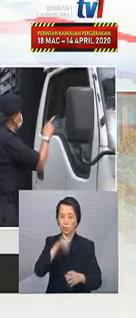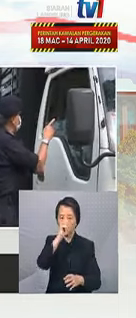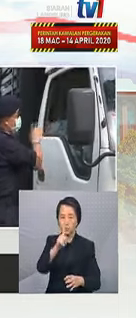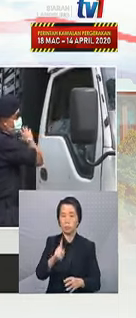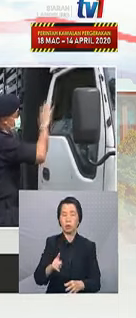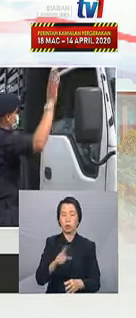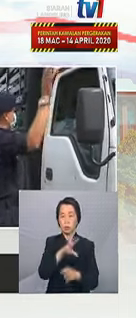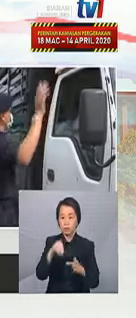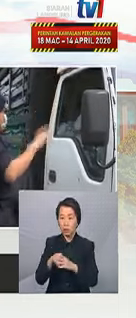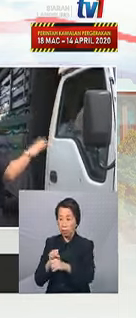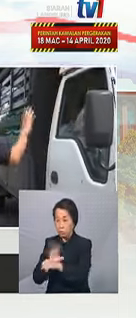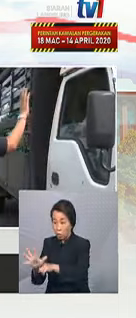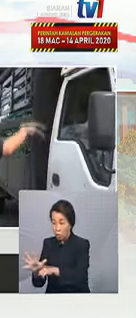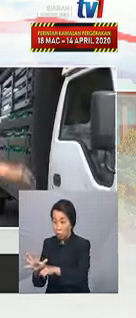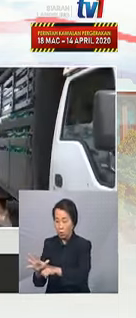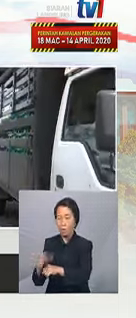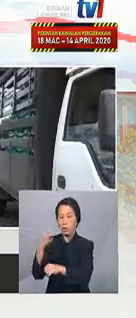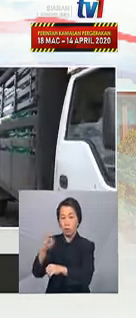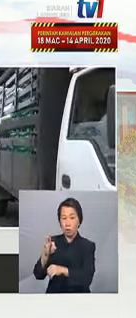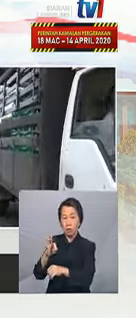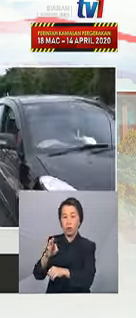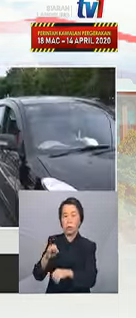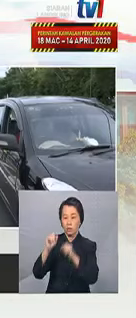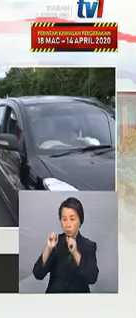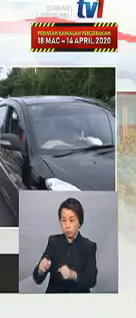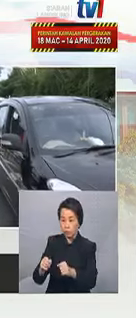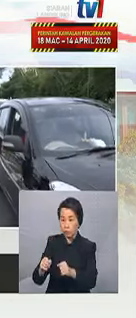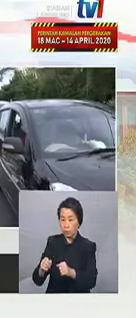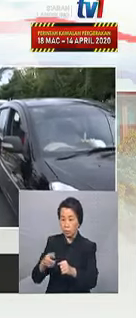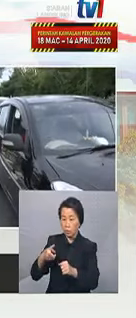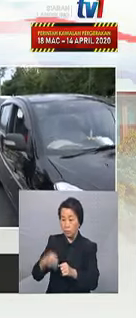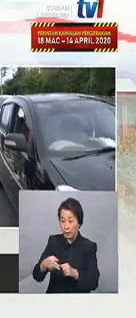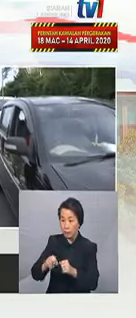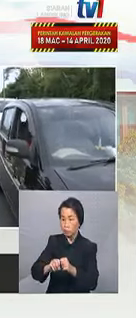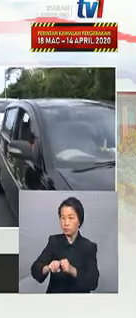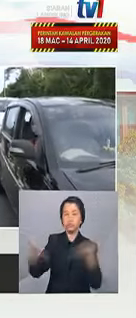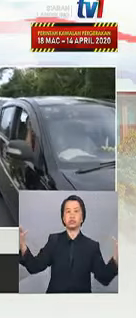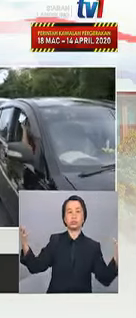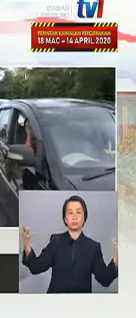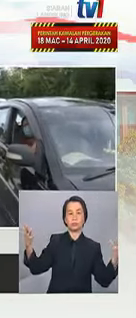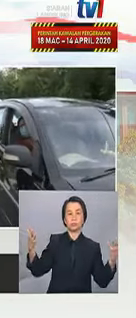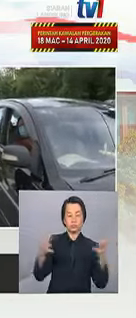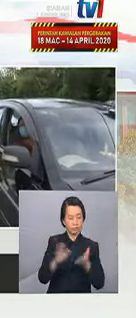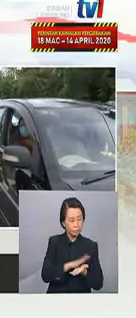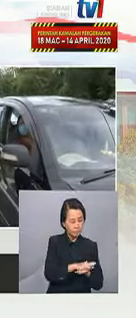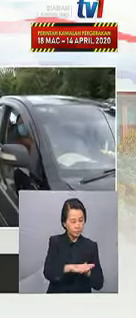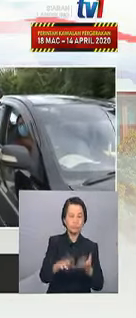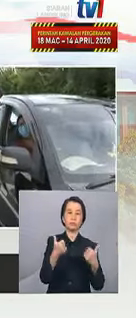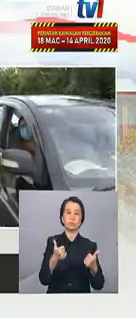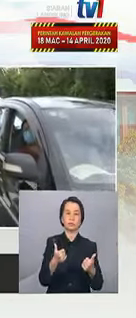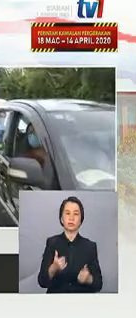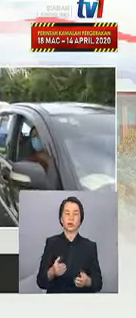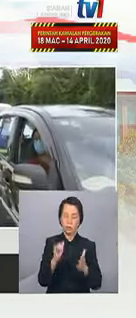memastikan COVID-19 ataupun PKP ini dapat ditamatkan. Oleh itu, marilah kita